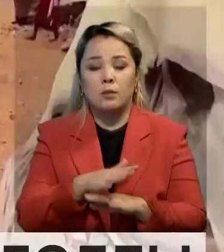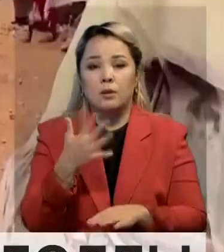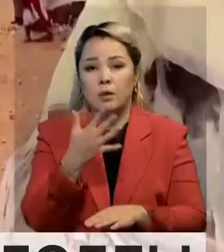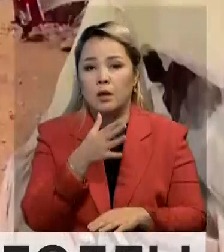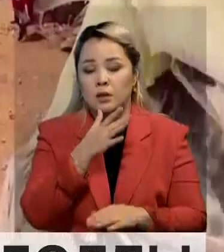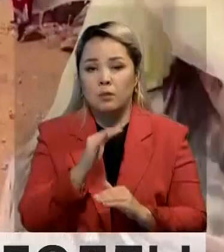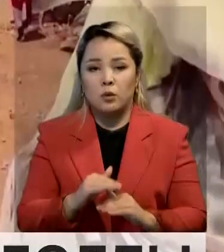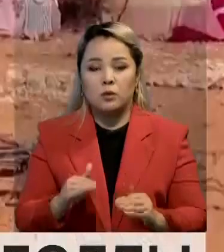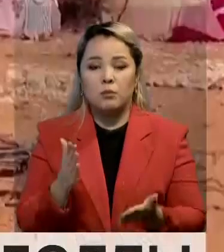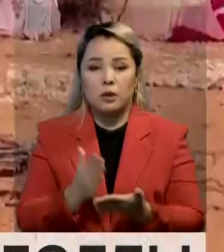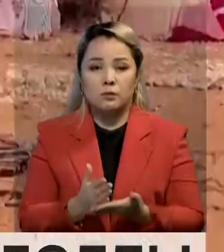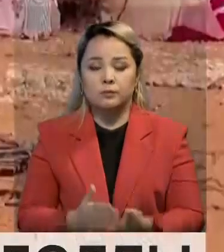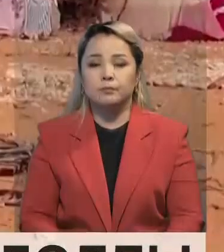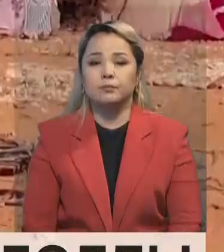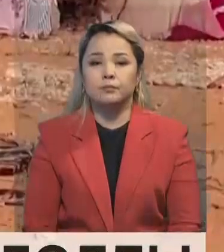толмаған бүлдіршіндер.